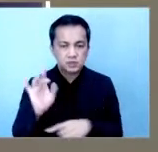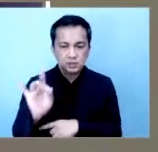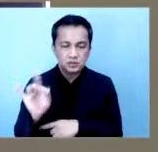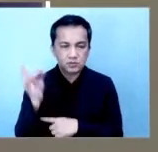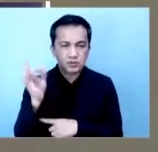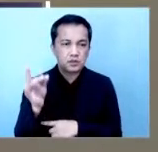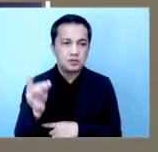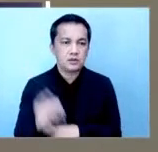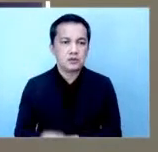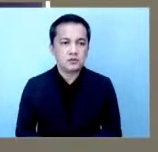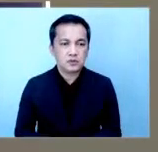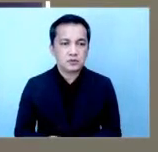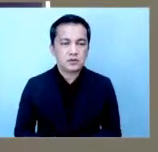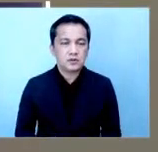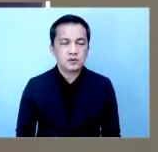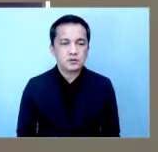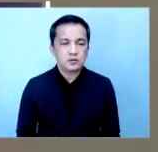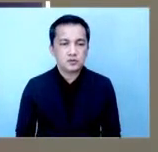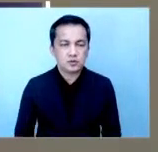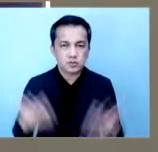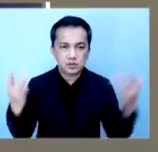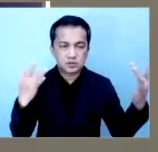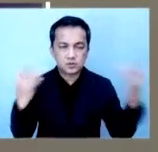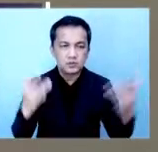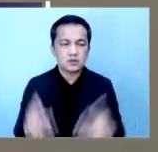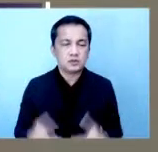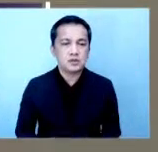nga dumadagundong na. Wala rin